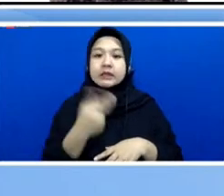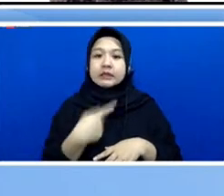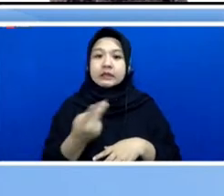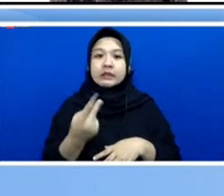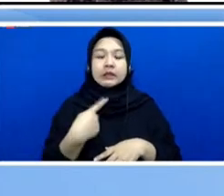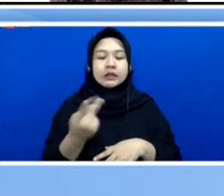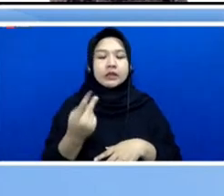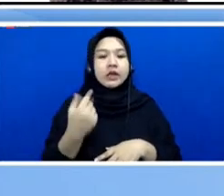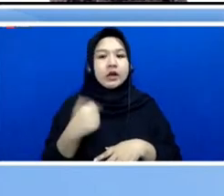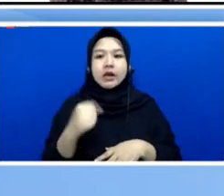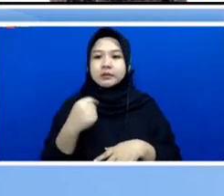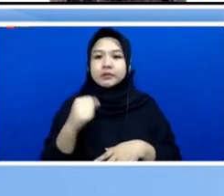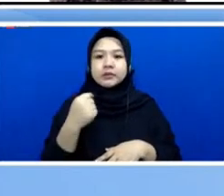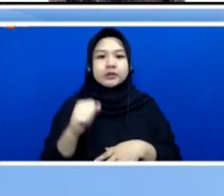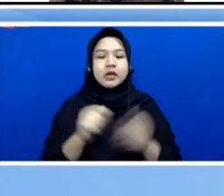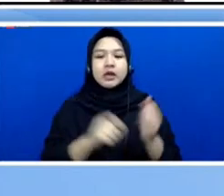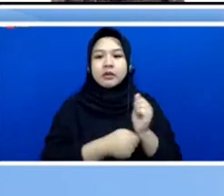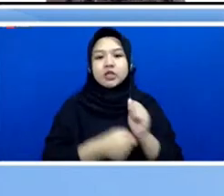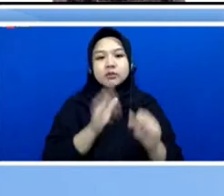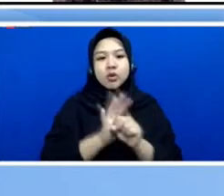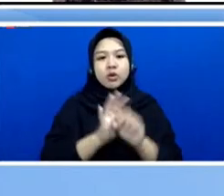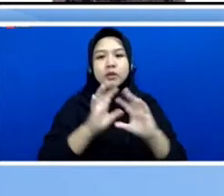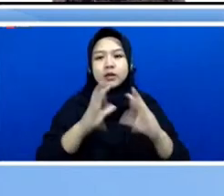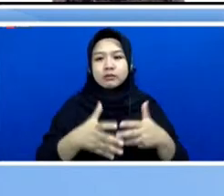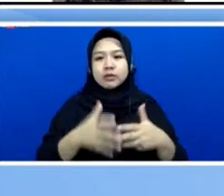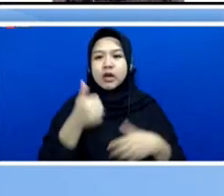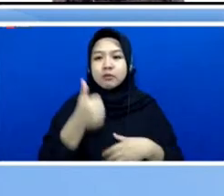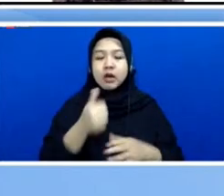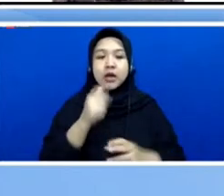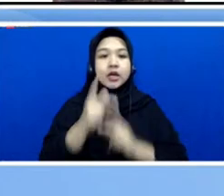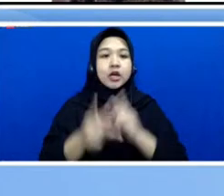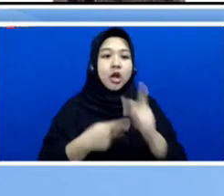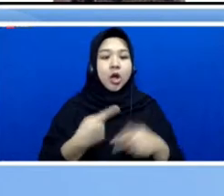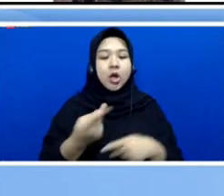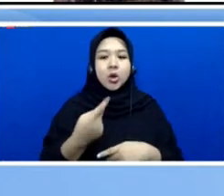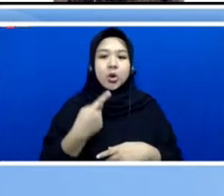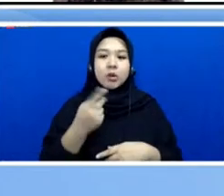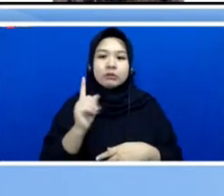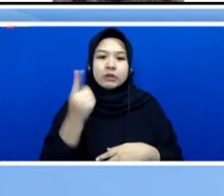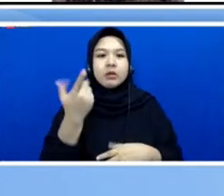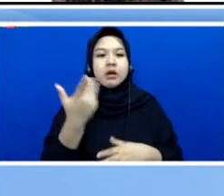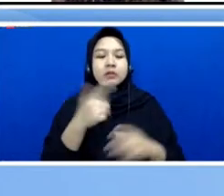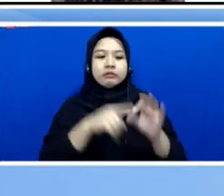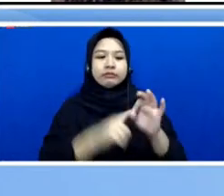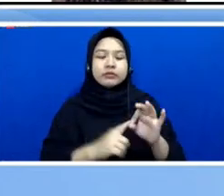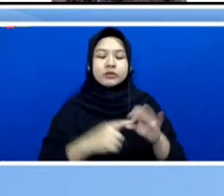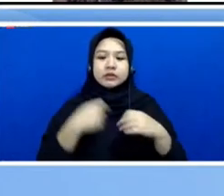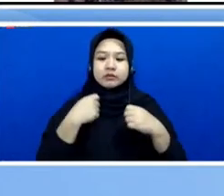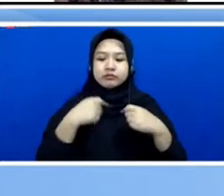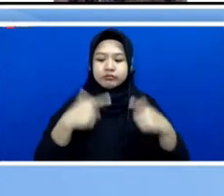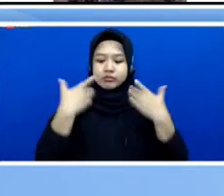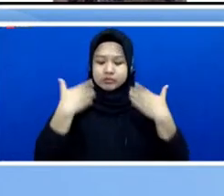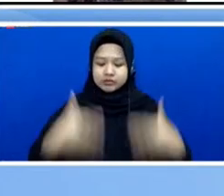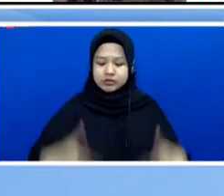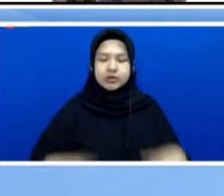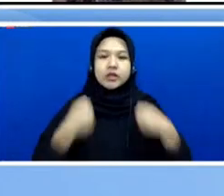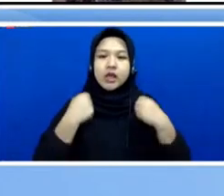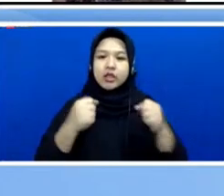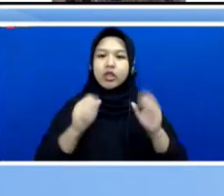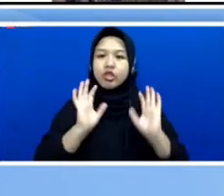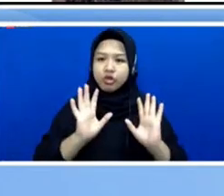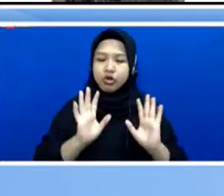bisa merespon pandemi dengan baik kalau kemudian hanya pertama mengandalkan sistem kesehatan saja. Kedua,